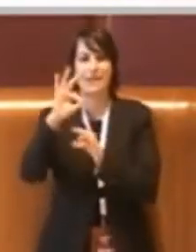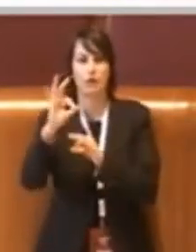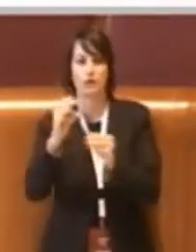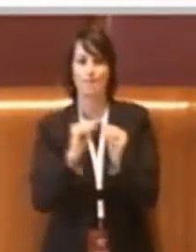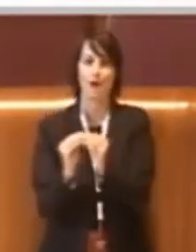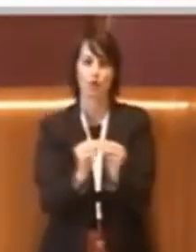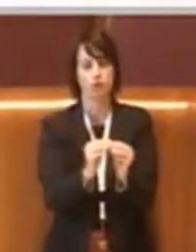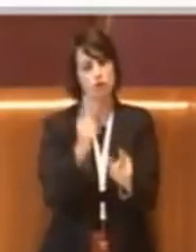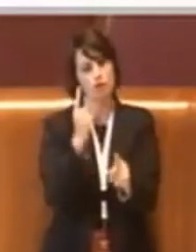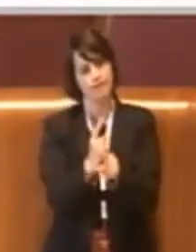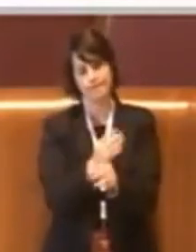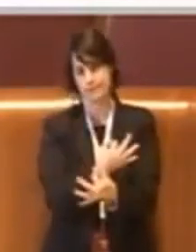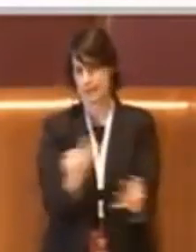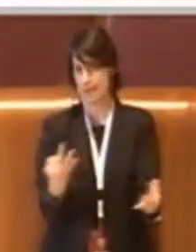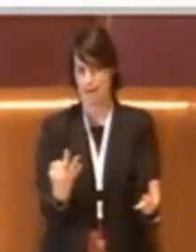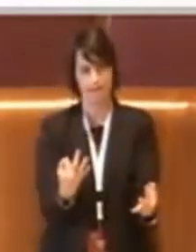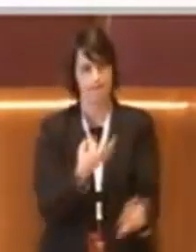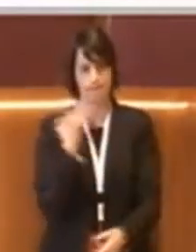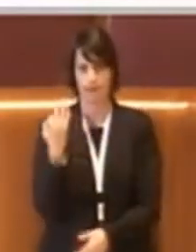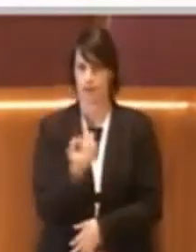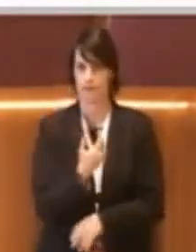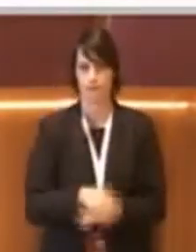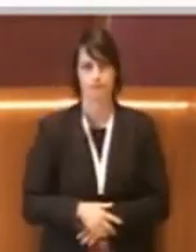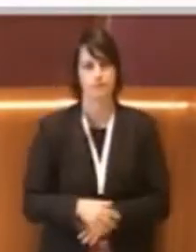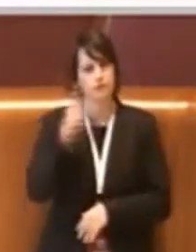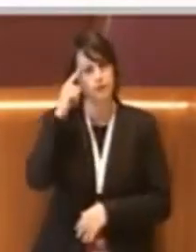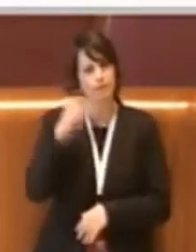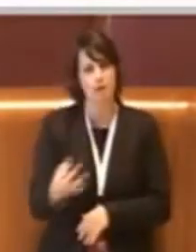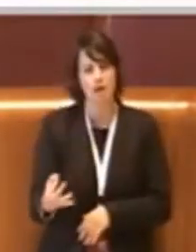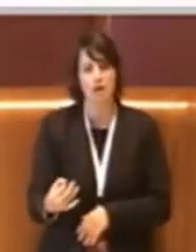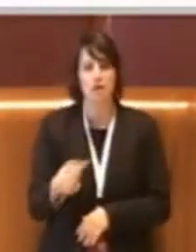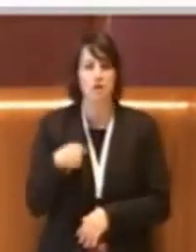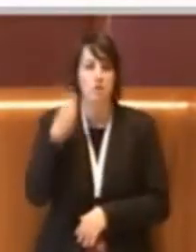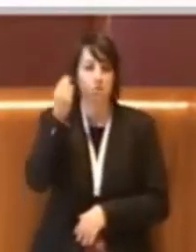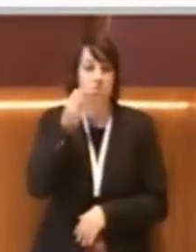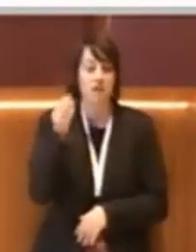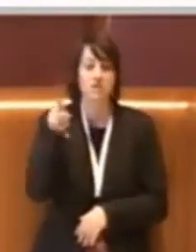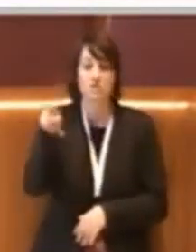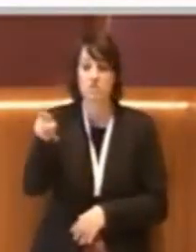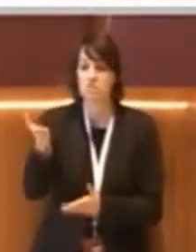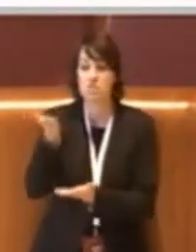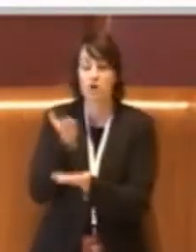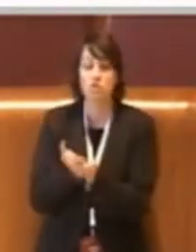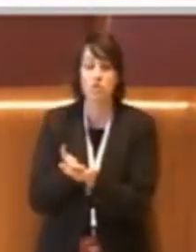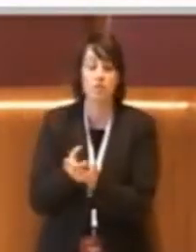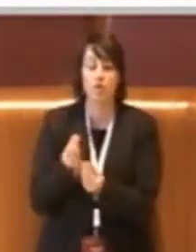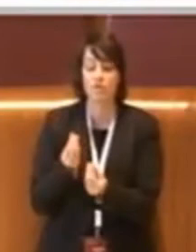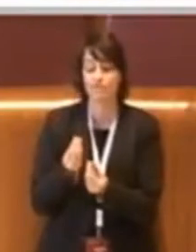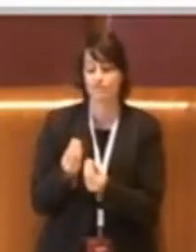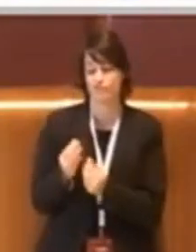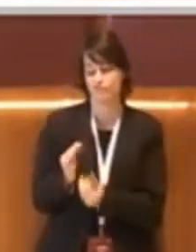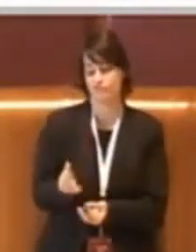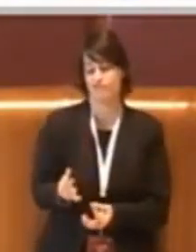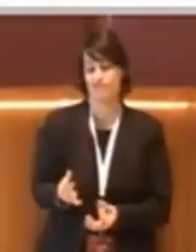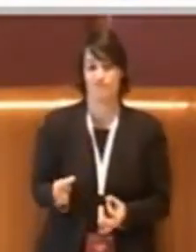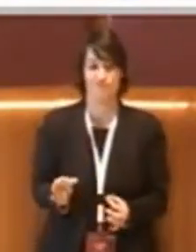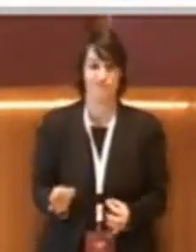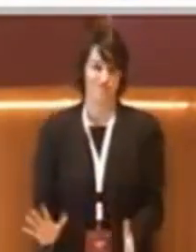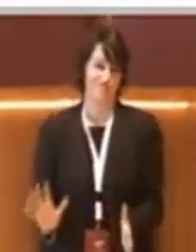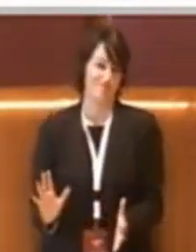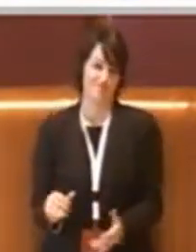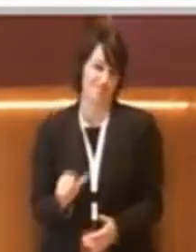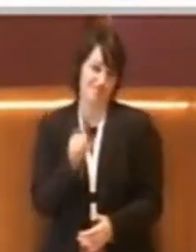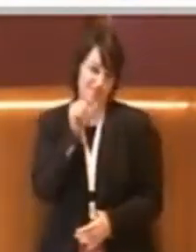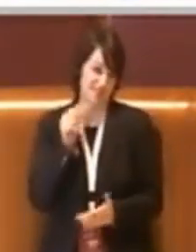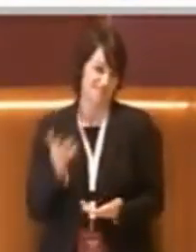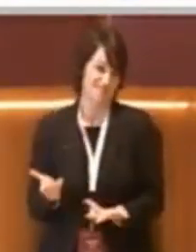secondo. Quindi io trovo insomma un po' stucchevole, dico la verità, questa mozione e voteremo in